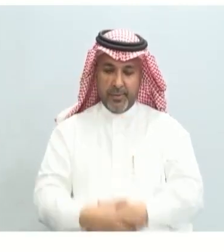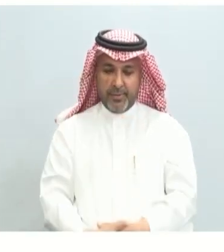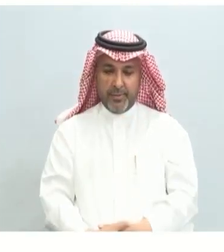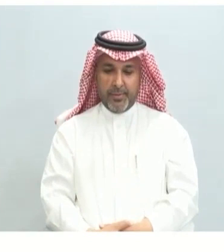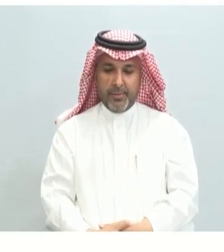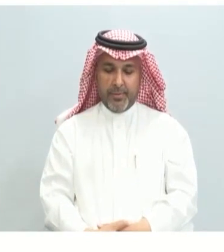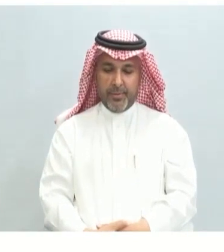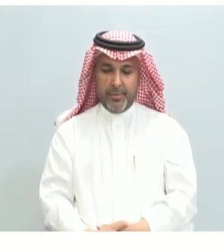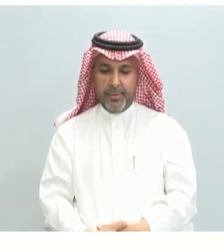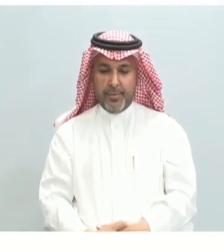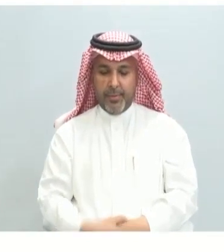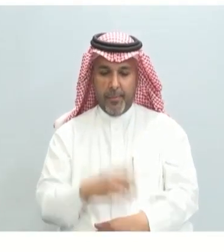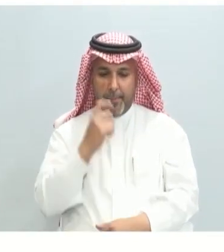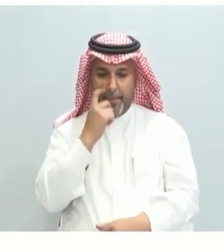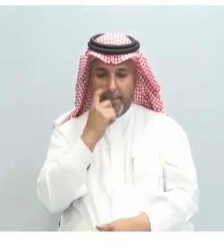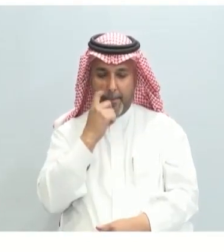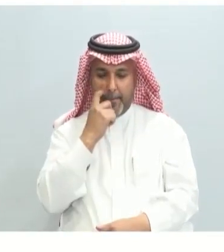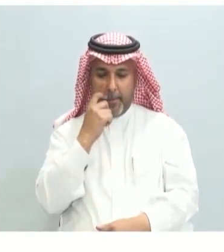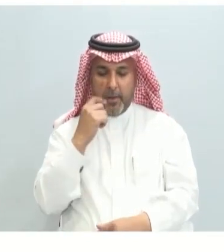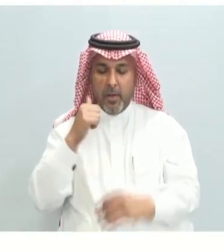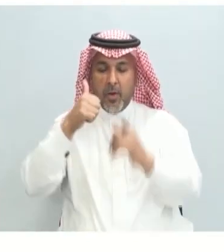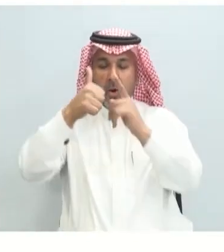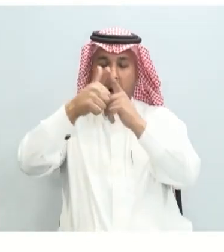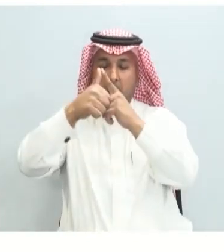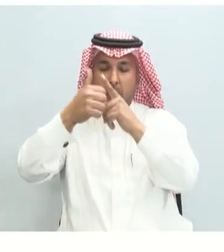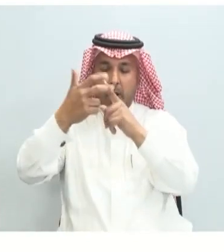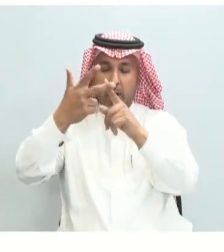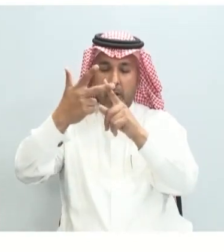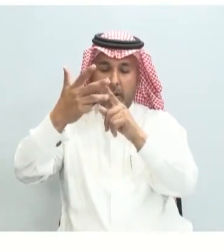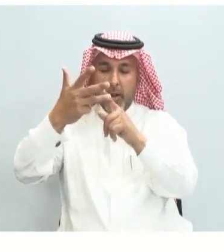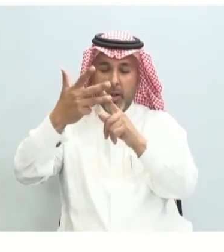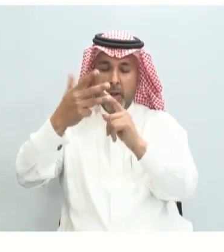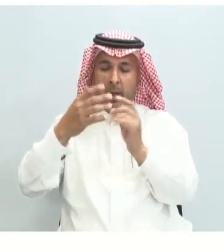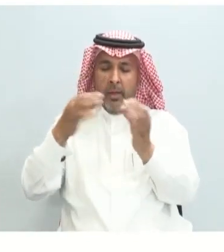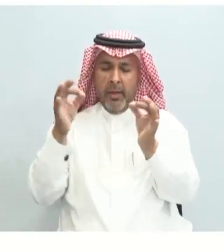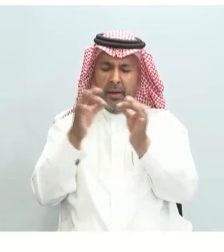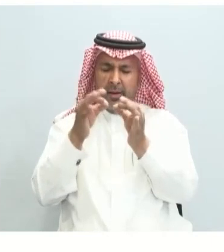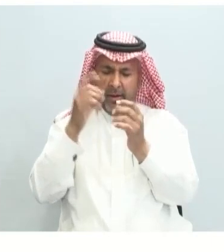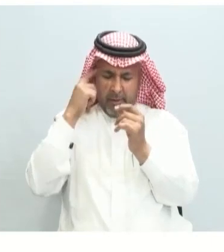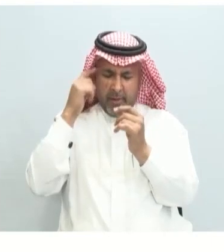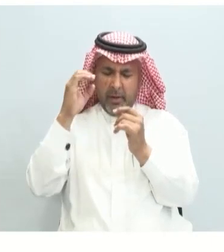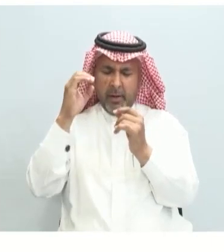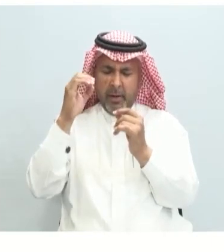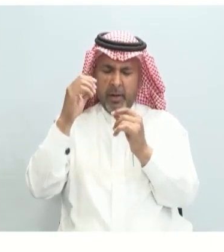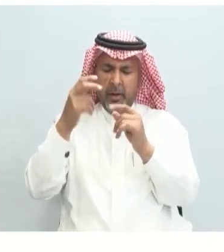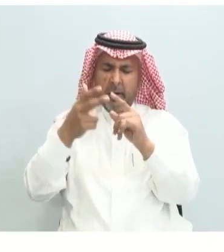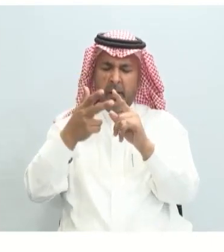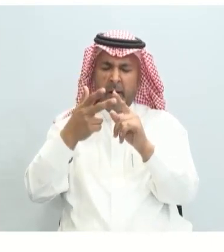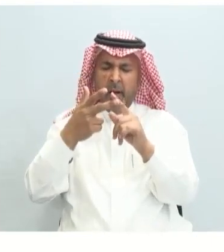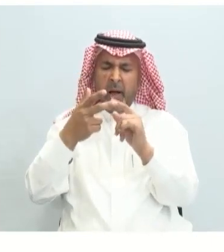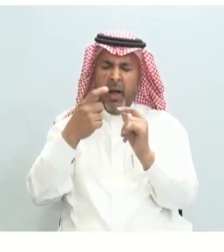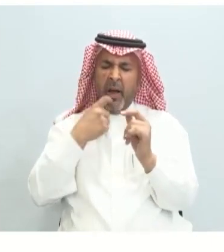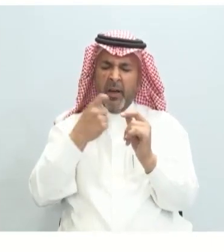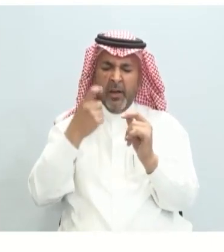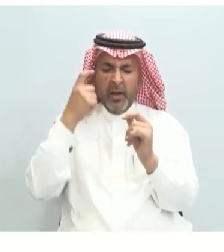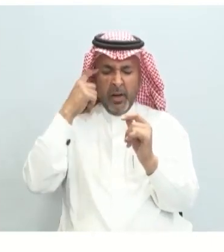اعطيك ضلعين وزاويه مقابله لاحدهما هذه اللي قد يكون المساله ليس لها حل او لها حل واحد او يكون لها